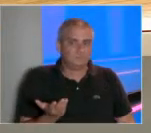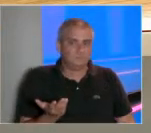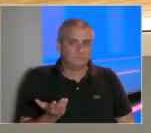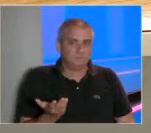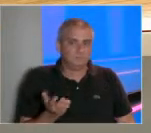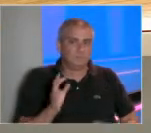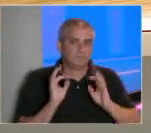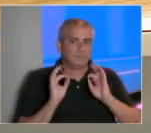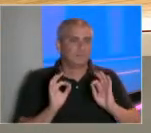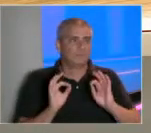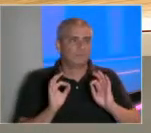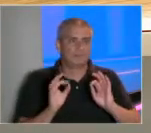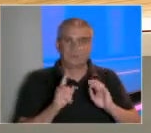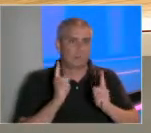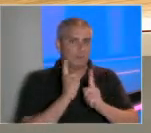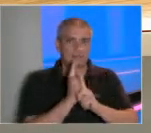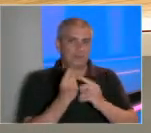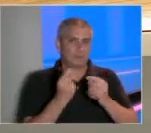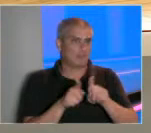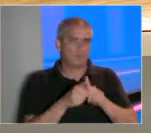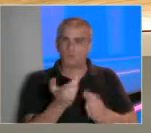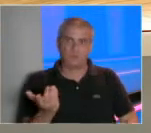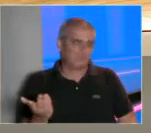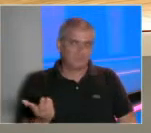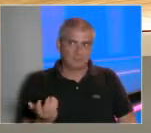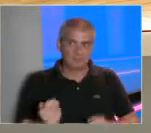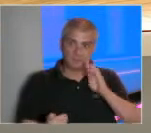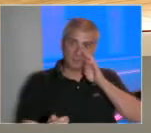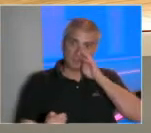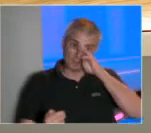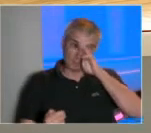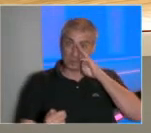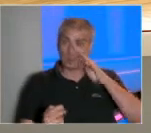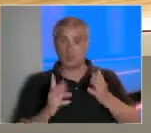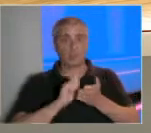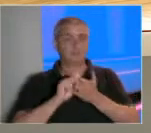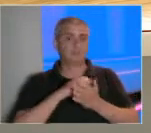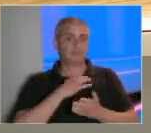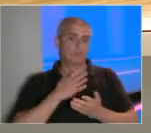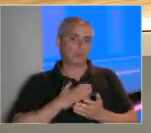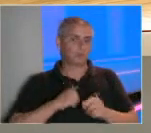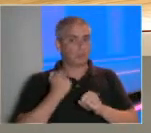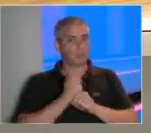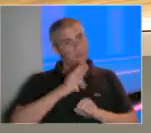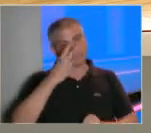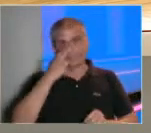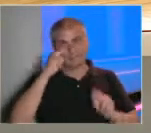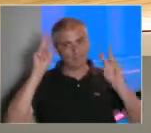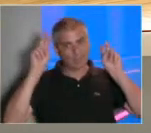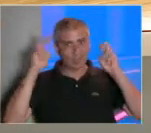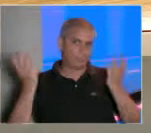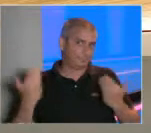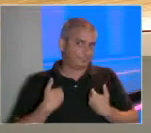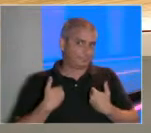היא שלא נתקלנו במושג כזה, וכנראה שמשרד הבריאות רוצה לעשות עוד פעם ניסיונות כאלה